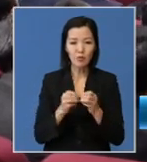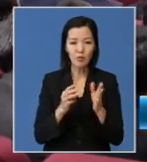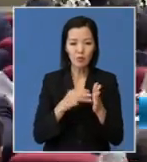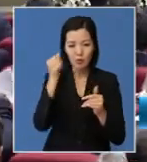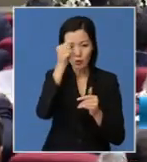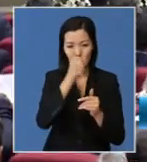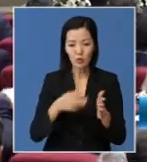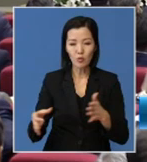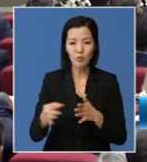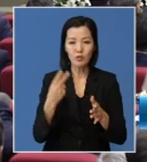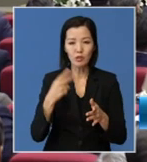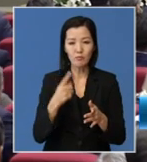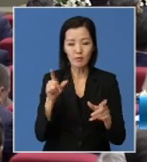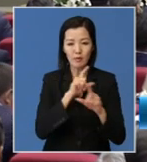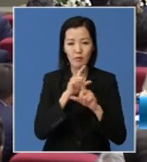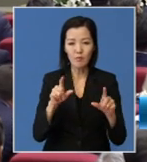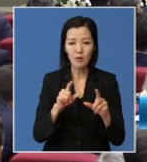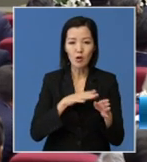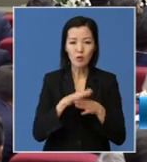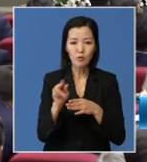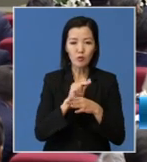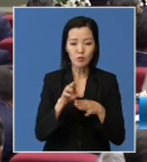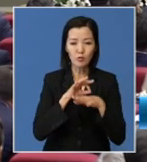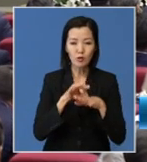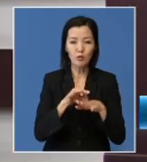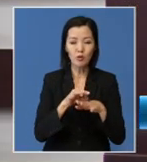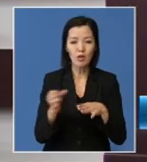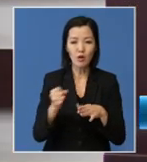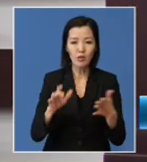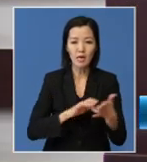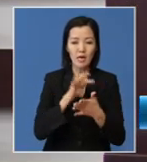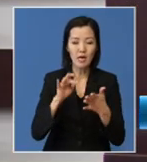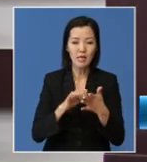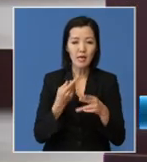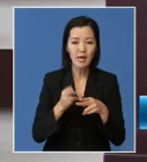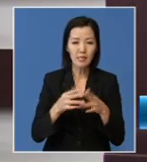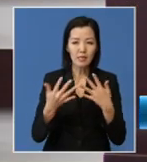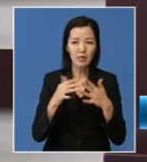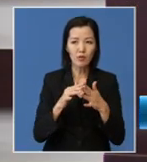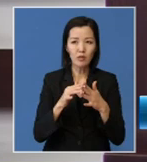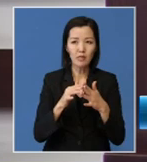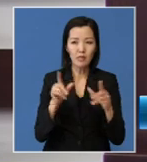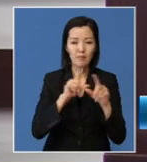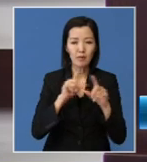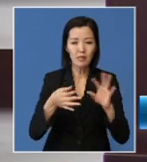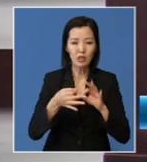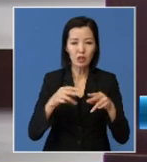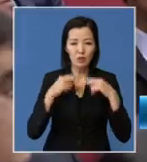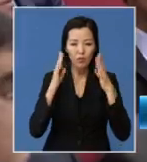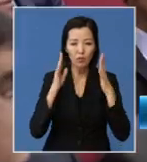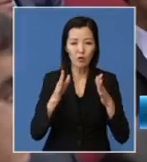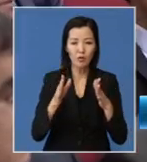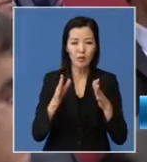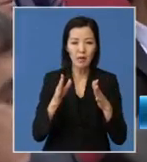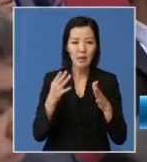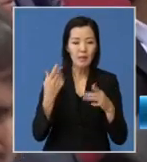жылы облыстағы 21 білім ошағы күрделі жөндеуден өтеді. Аудан, қала, әсіресе ауылдардағы мектепке жіті көңіл бөлінеді. Материалдық